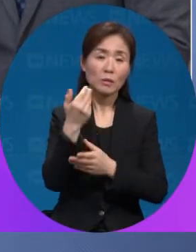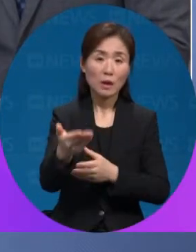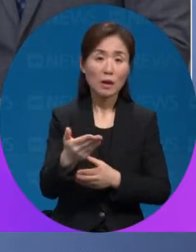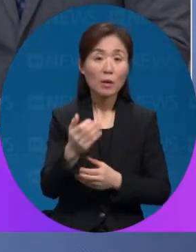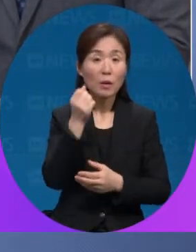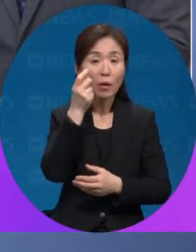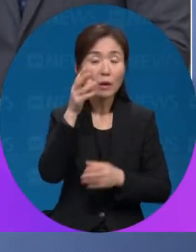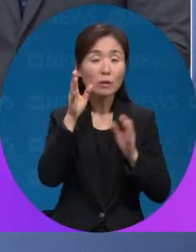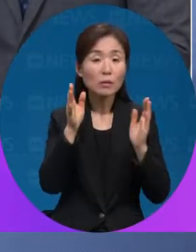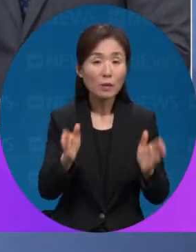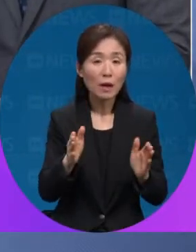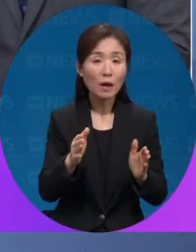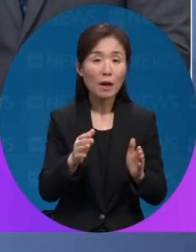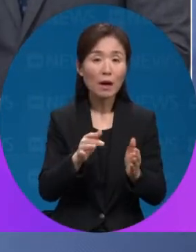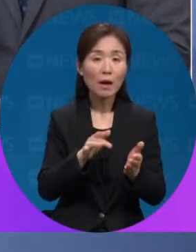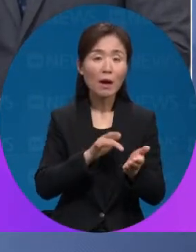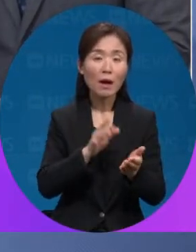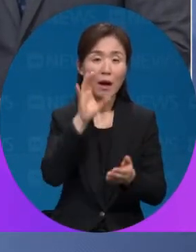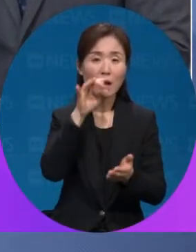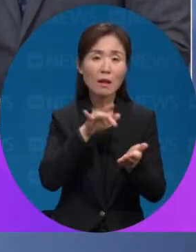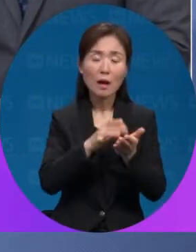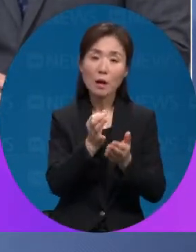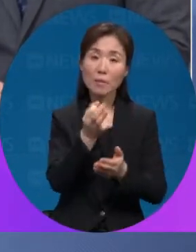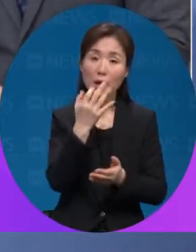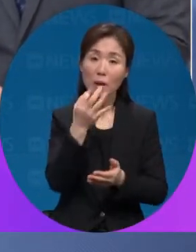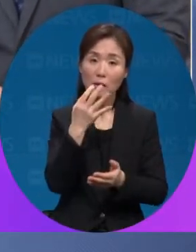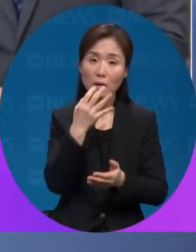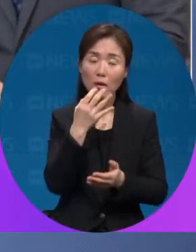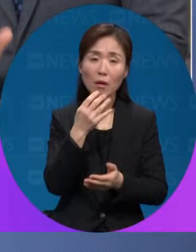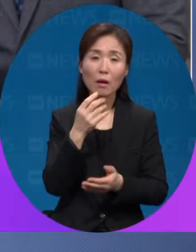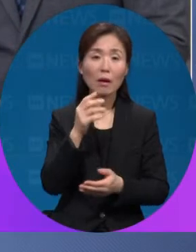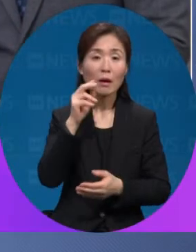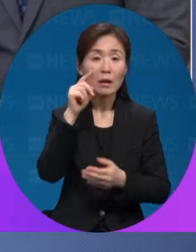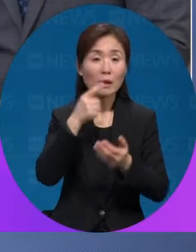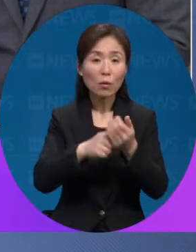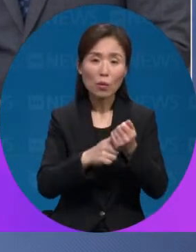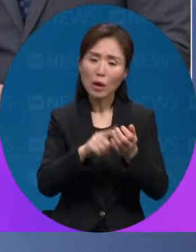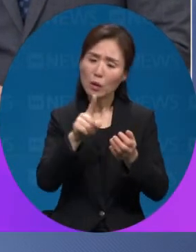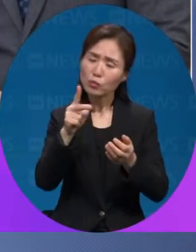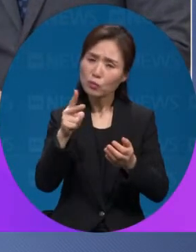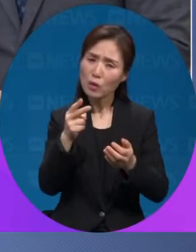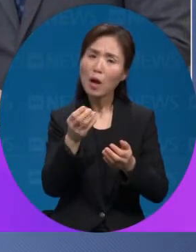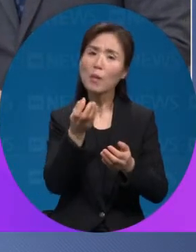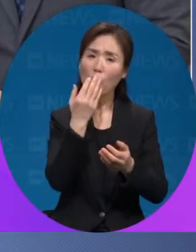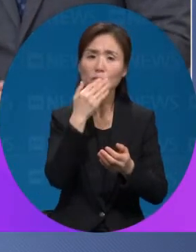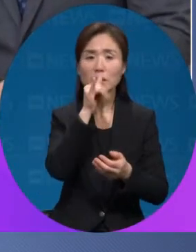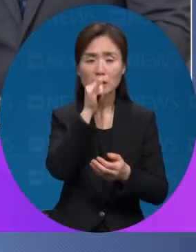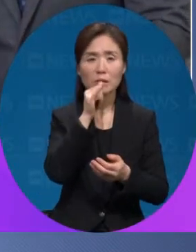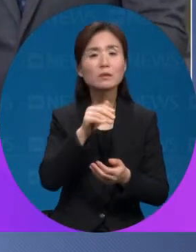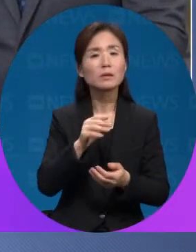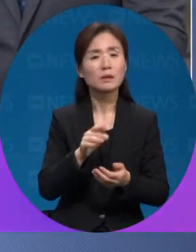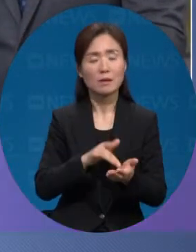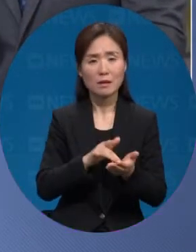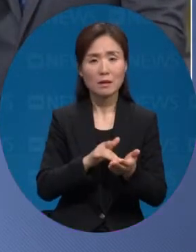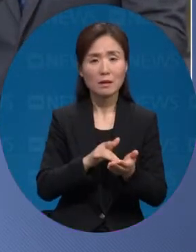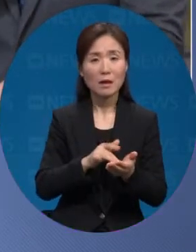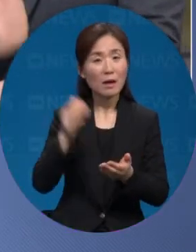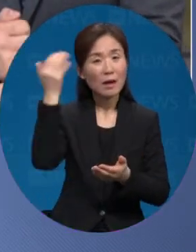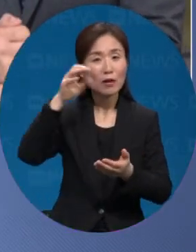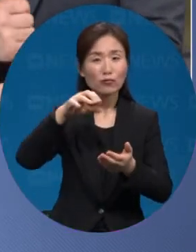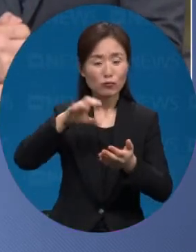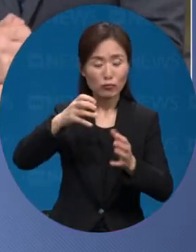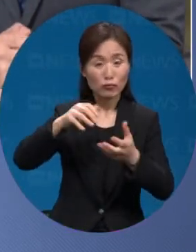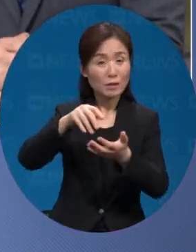먹어서 땅콩 2 할 정도를 견딜 수 있는 약 이거든요 아직 국내에 도입되지 는 않았구요 중요한 건 쇼크가 왔을 때 긴급